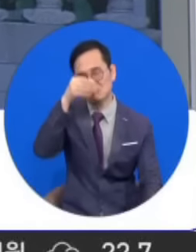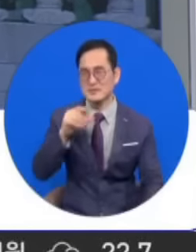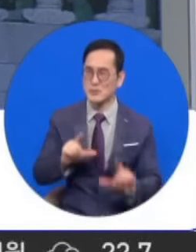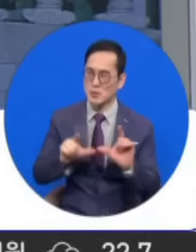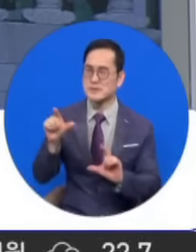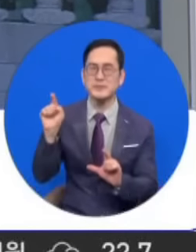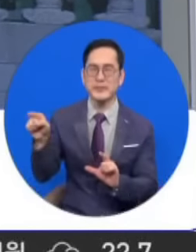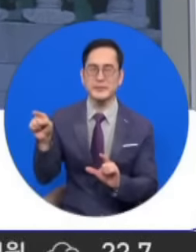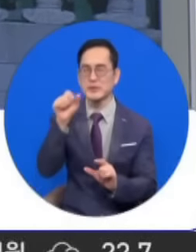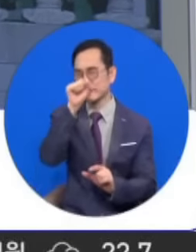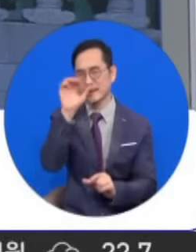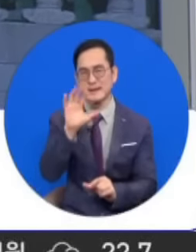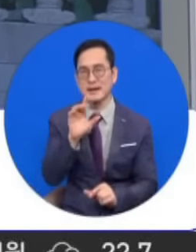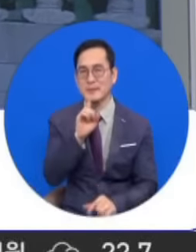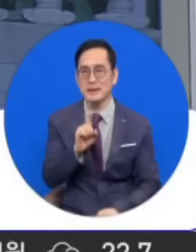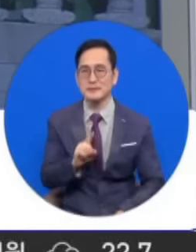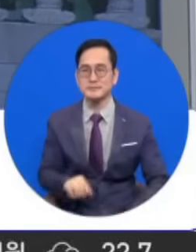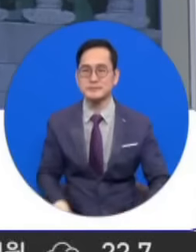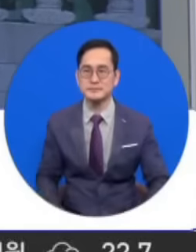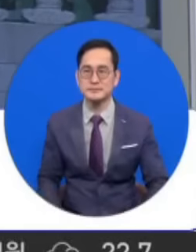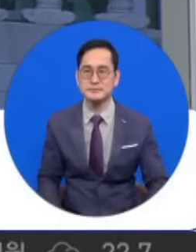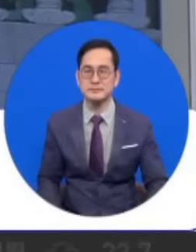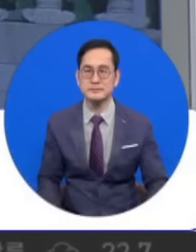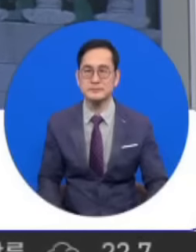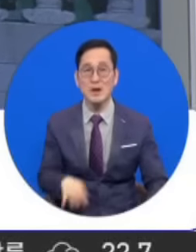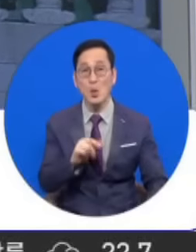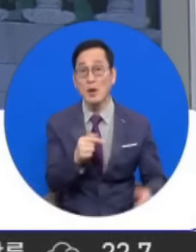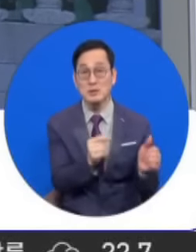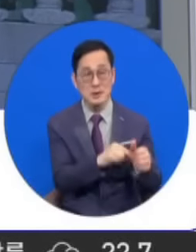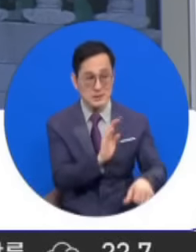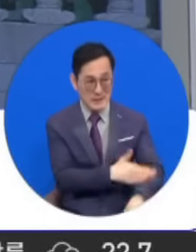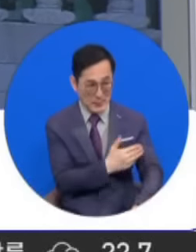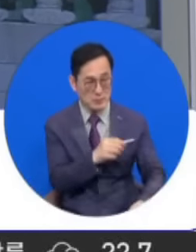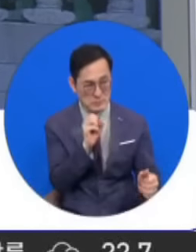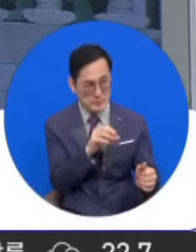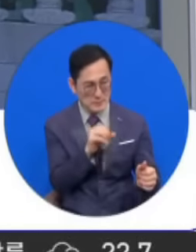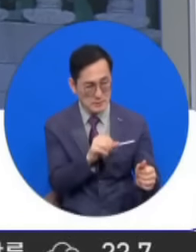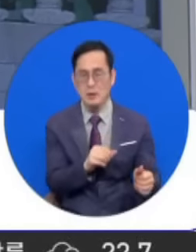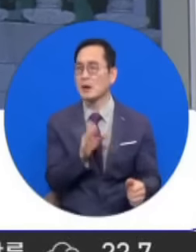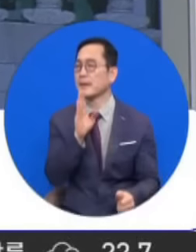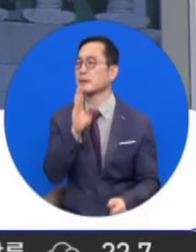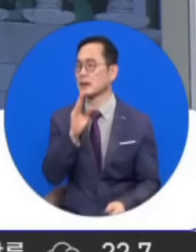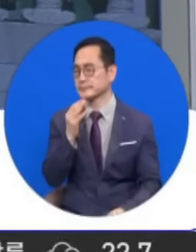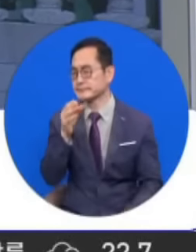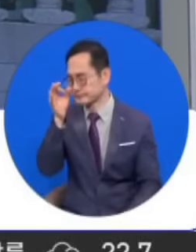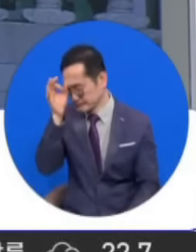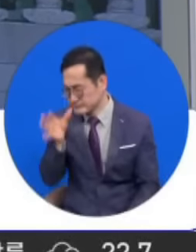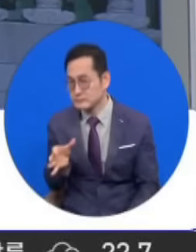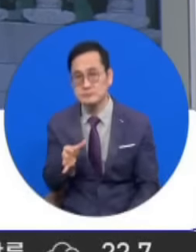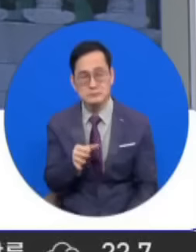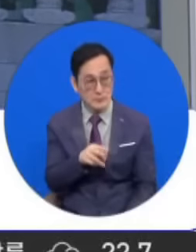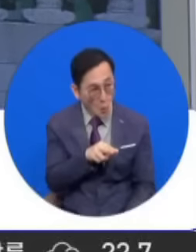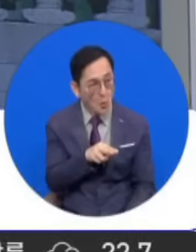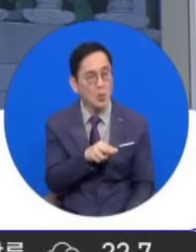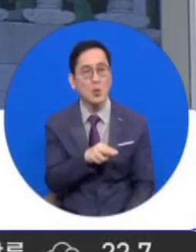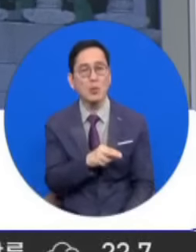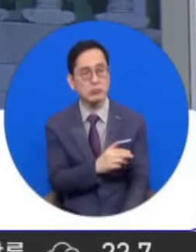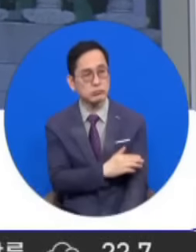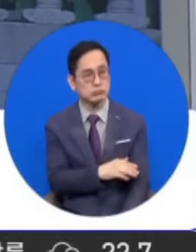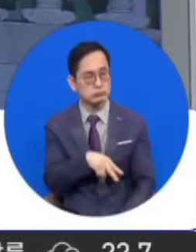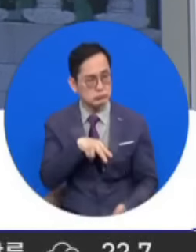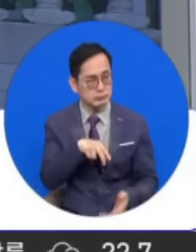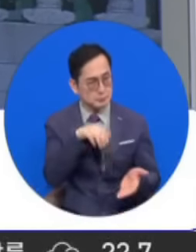지적을 했습니다. 하지만 원희룡은 쿨하게 인정해서 반했다라고도 밝혔고요. 방금 들으셨던 것처럼 총선 기간 내내